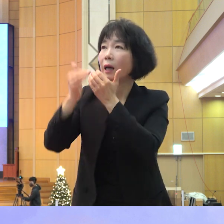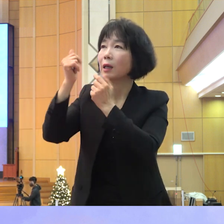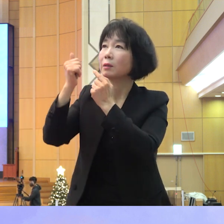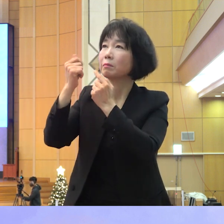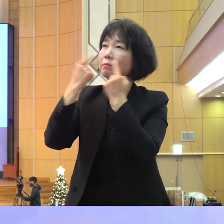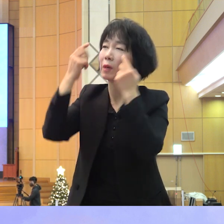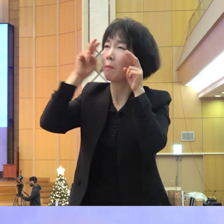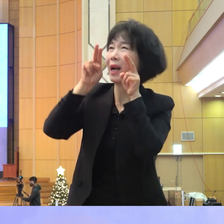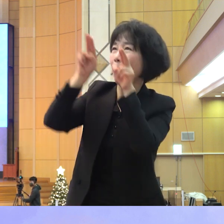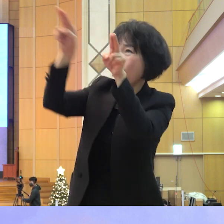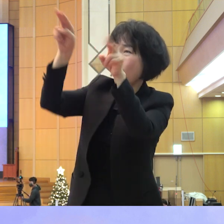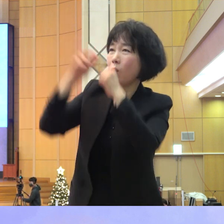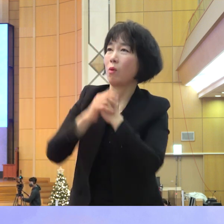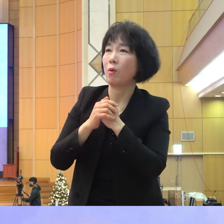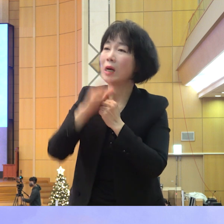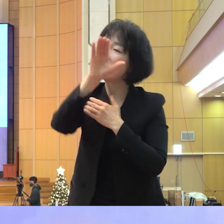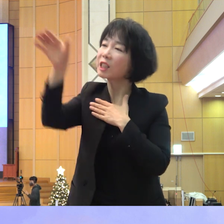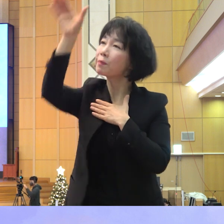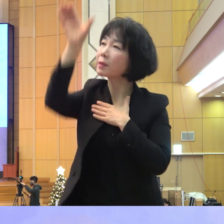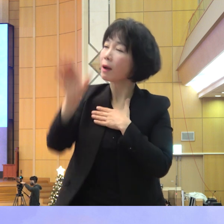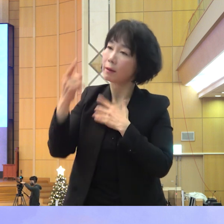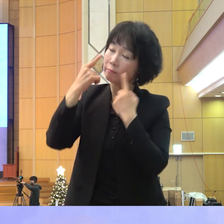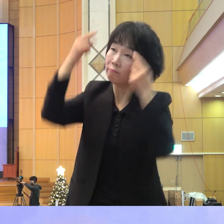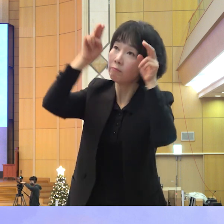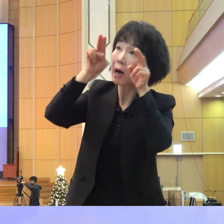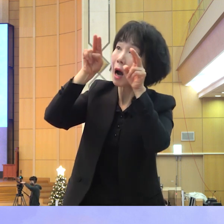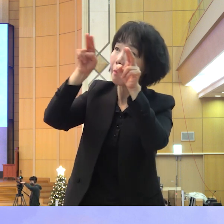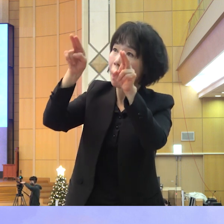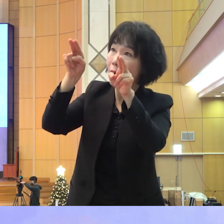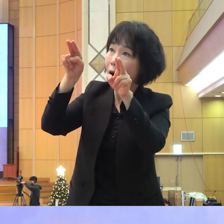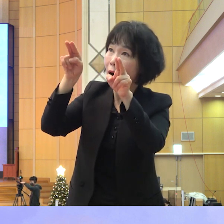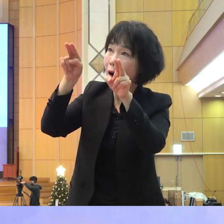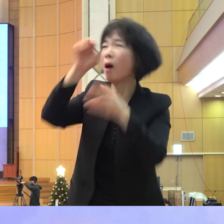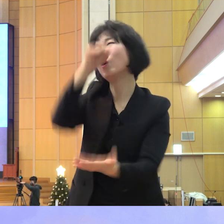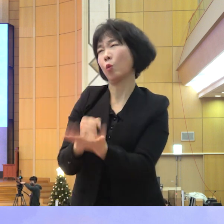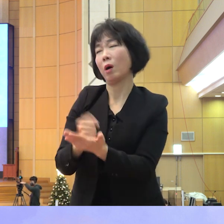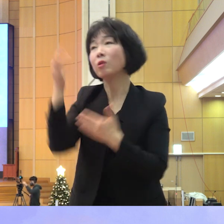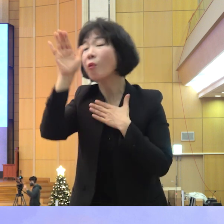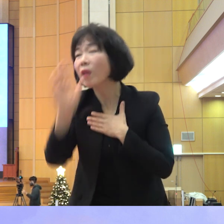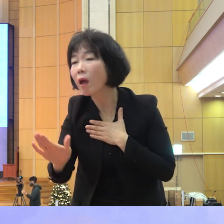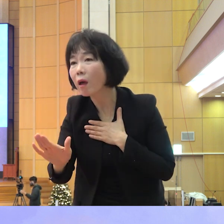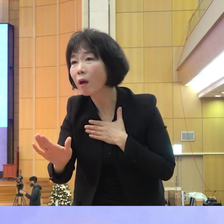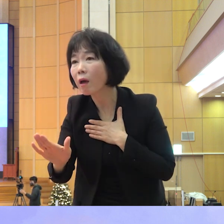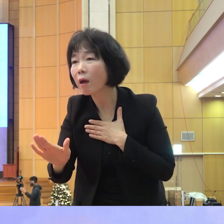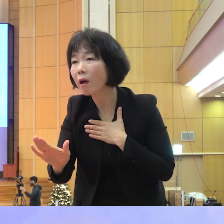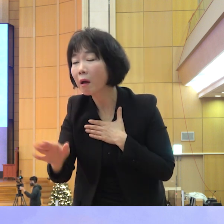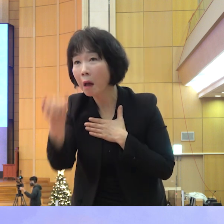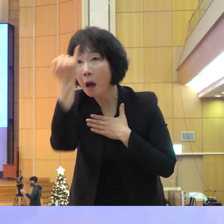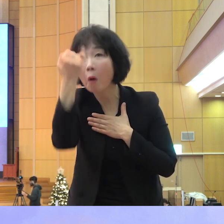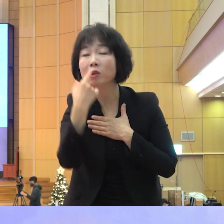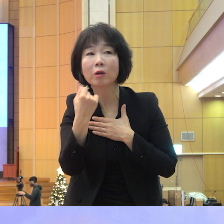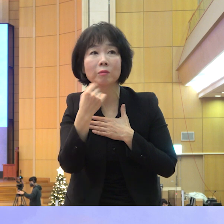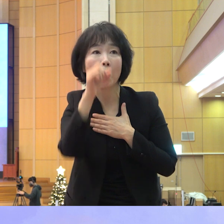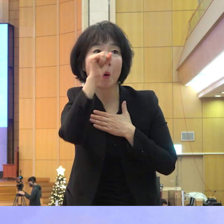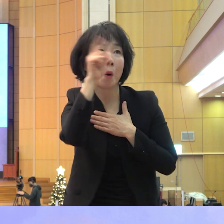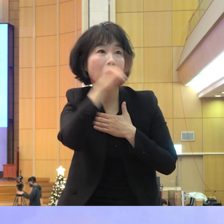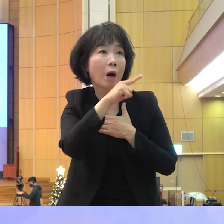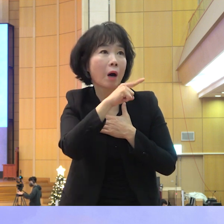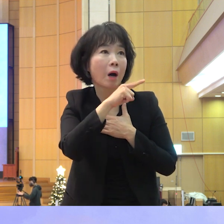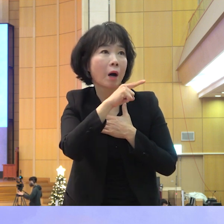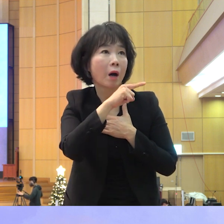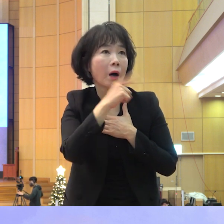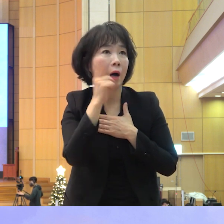주님만 바라보고 십자가만 바라봐야 됨에도 불구하고 하와같이 선악과는